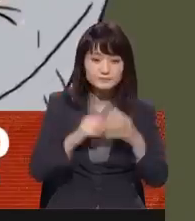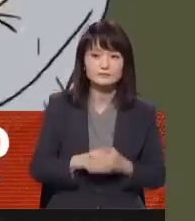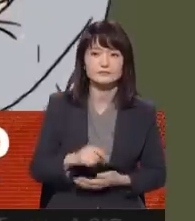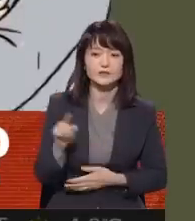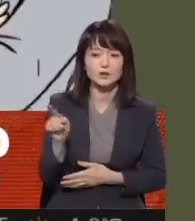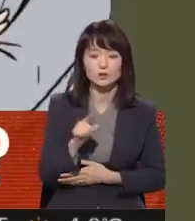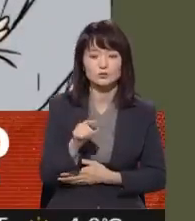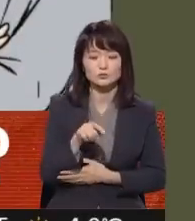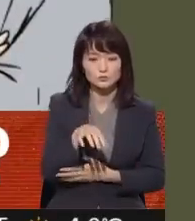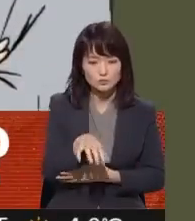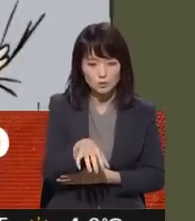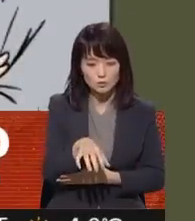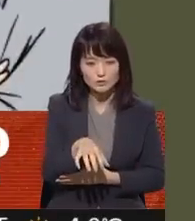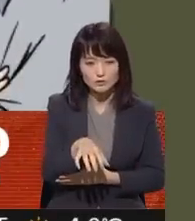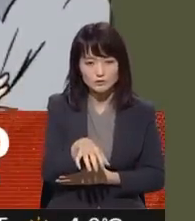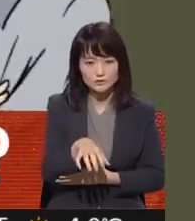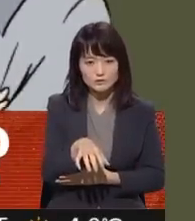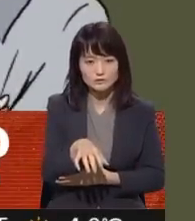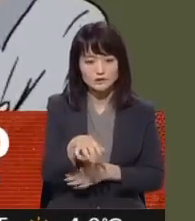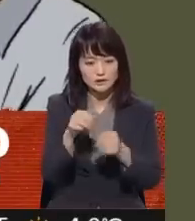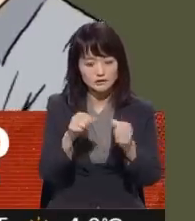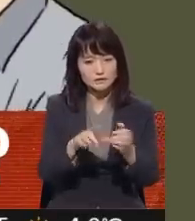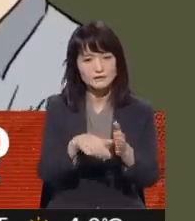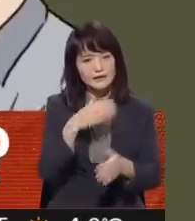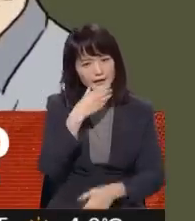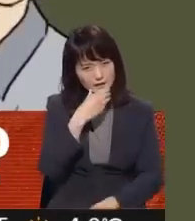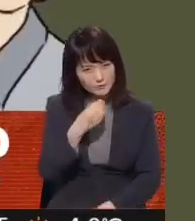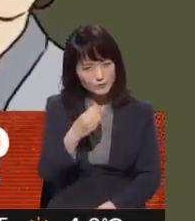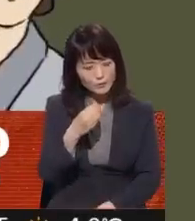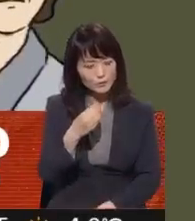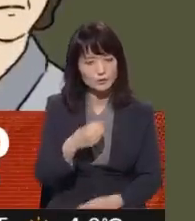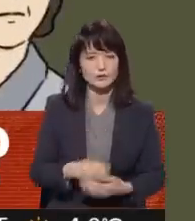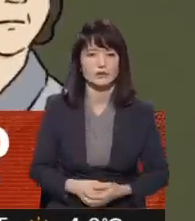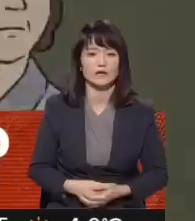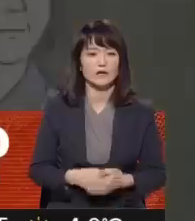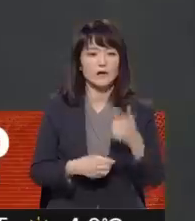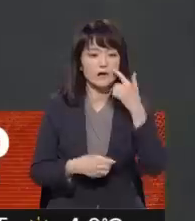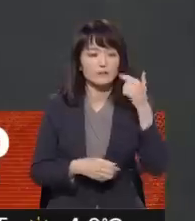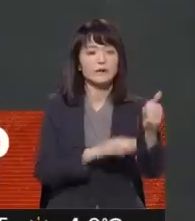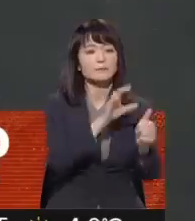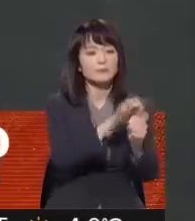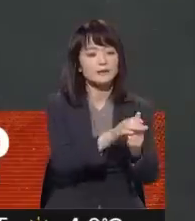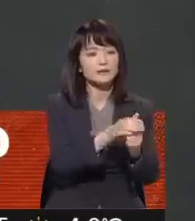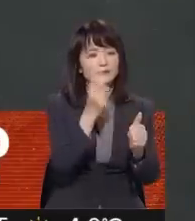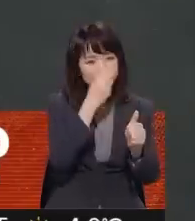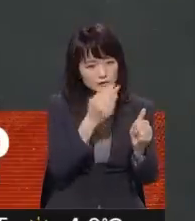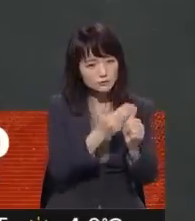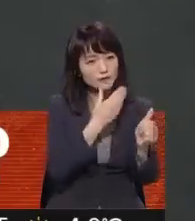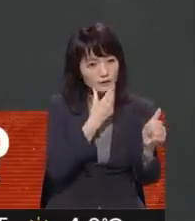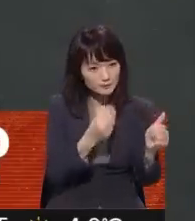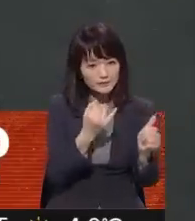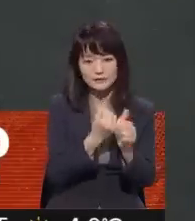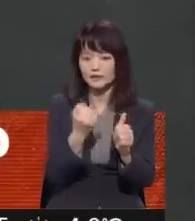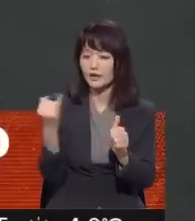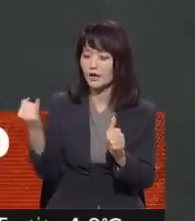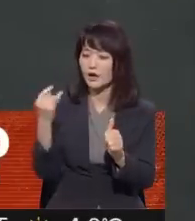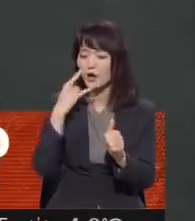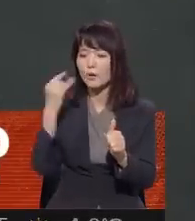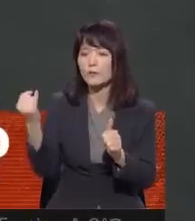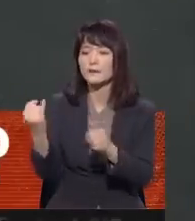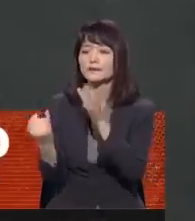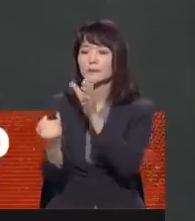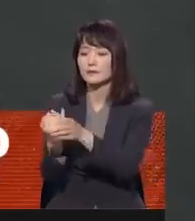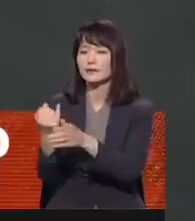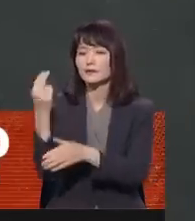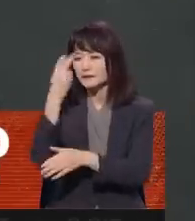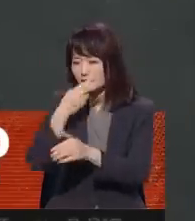있을 때 가장 행복할 것인가를 가장 많이 보고 가정법원에서 그래서 이제 문제는이 아내가 이미 양육을